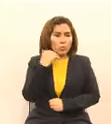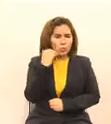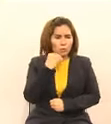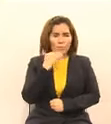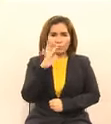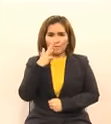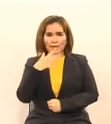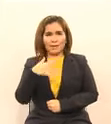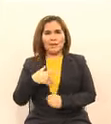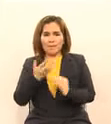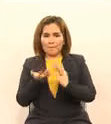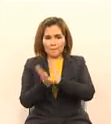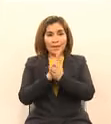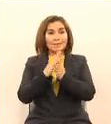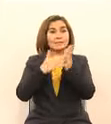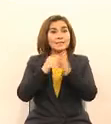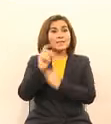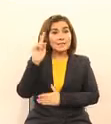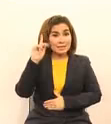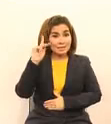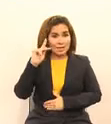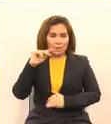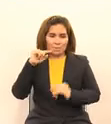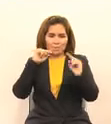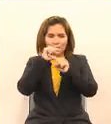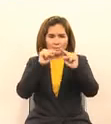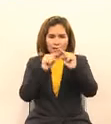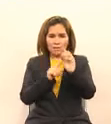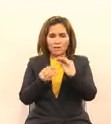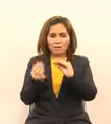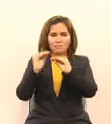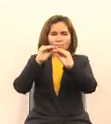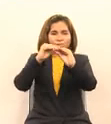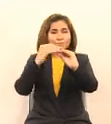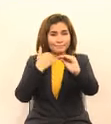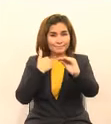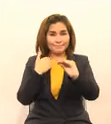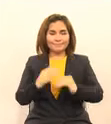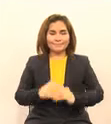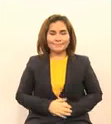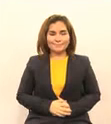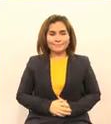กลายเป็นคนที่ทำเป็นประจำและกราฟสีเขียวก็จะสูงขึ้นเรื่อยๆครับ